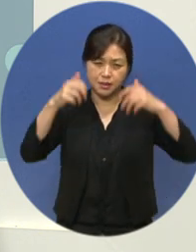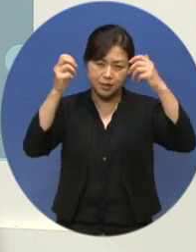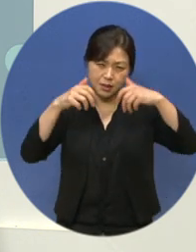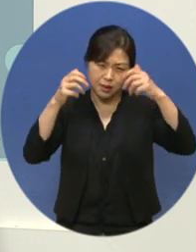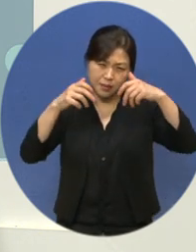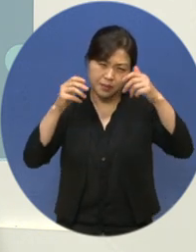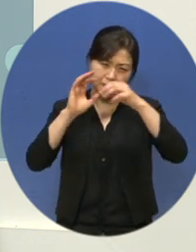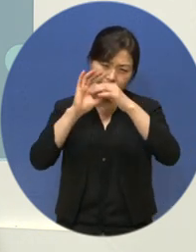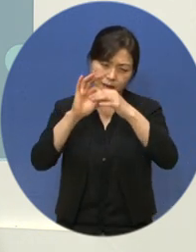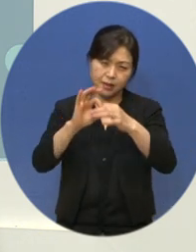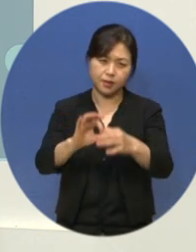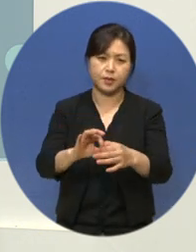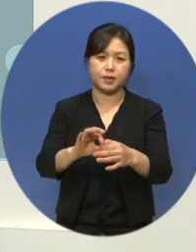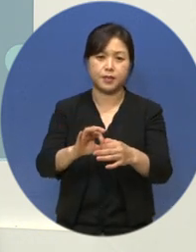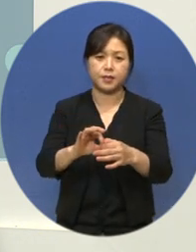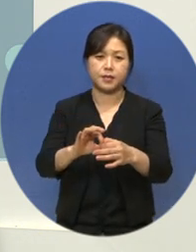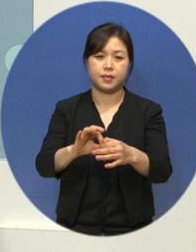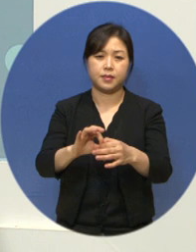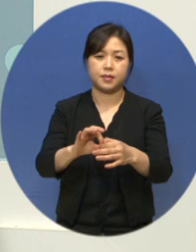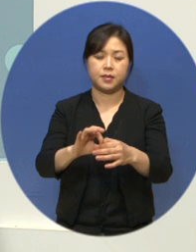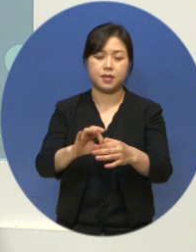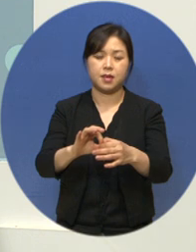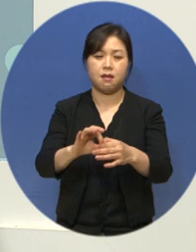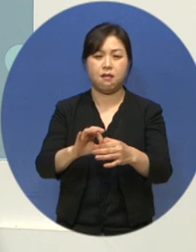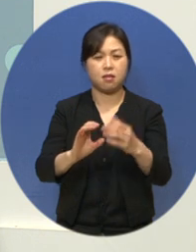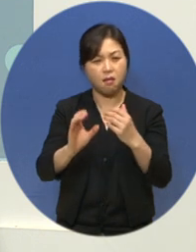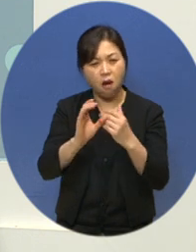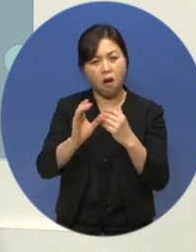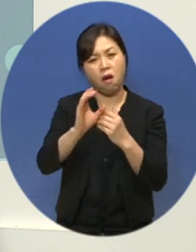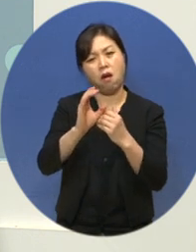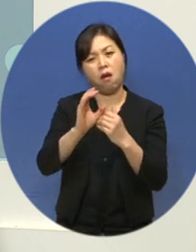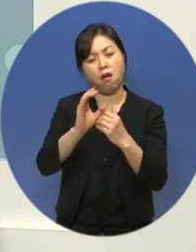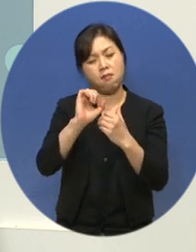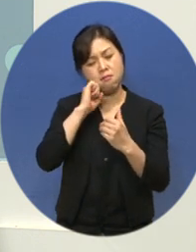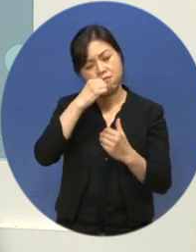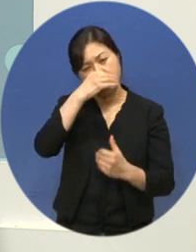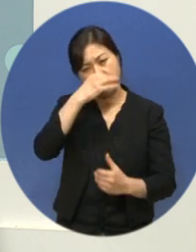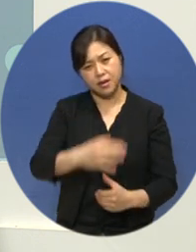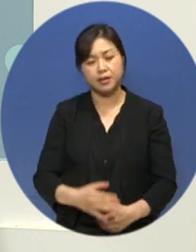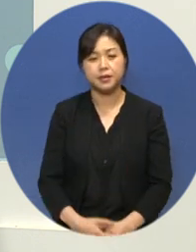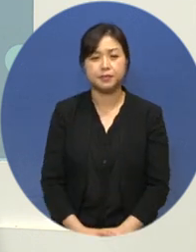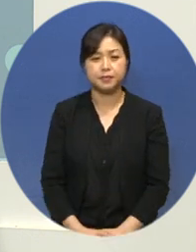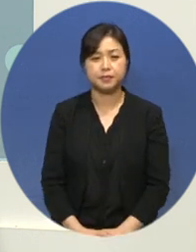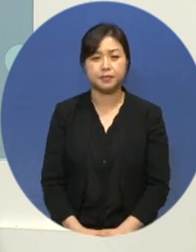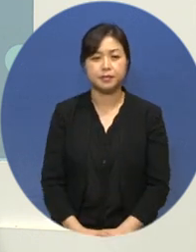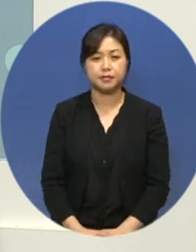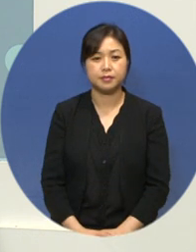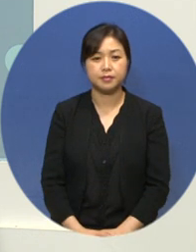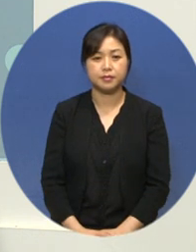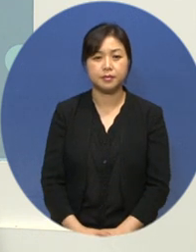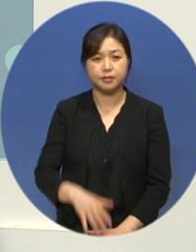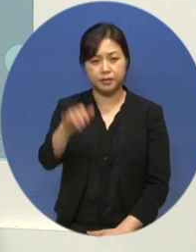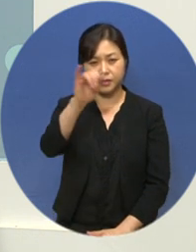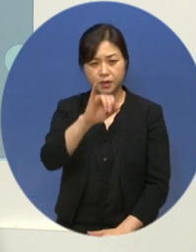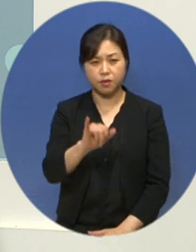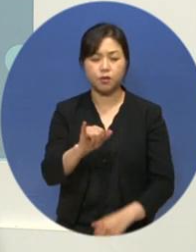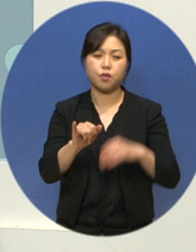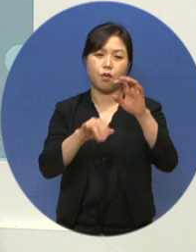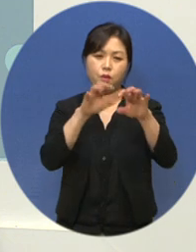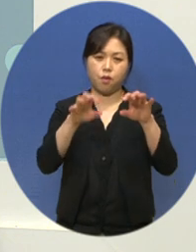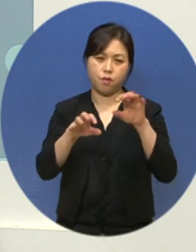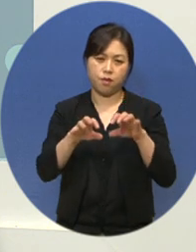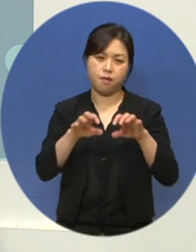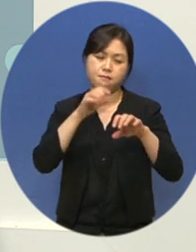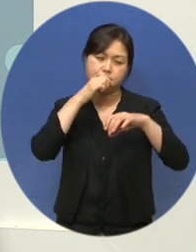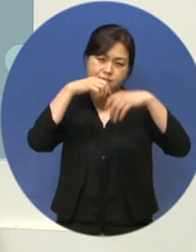장마가 진행 등에서 우리를 더욱 어렵게 하고 있습니다 전국의 평방 걷고